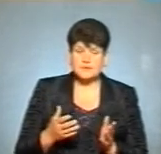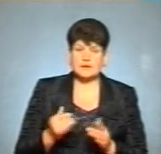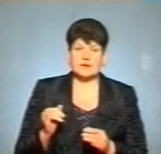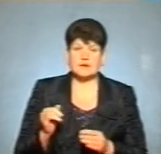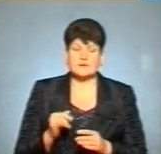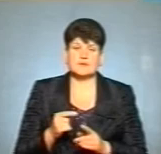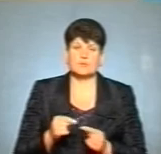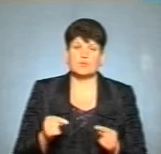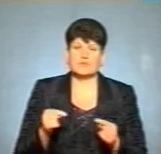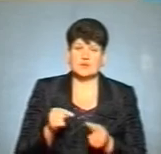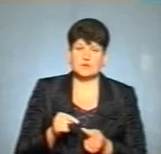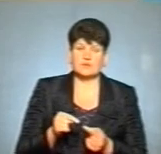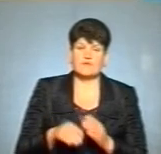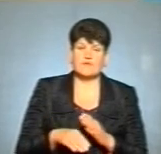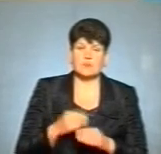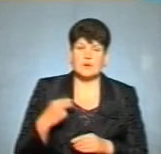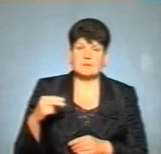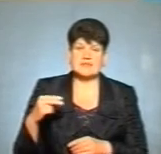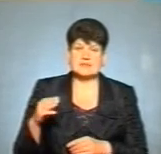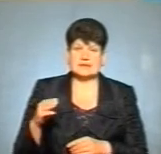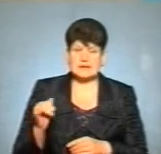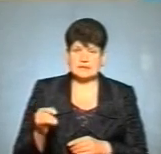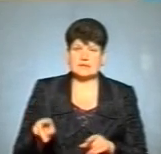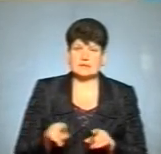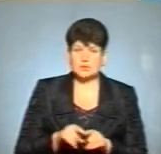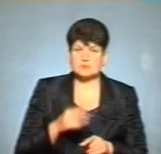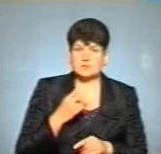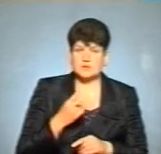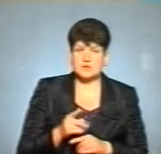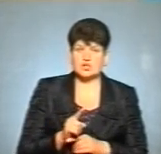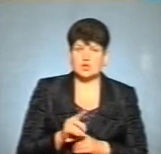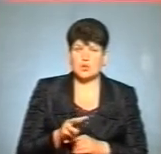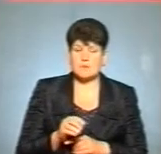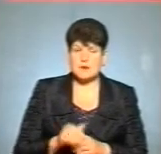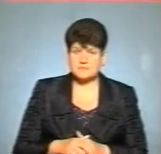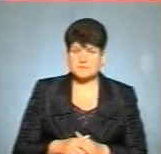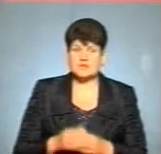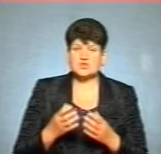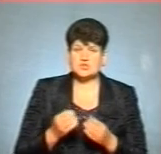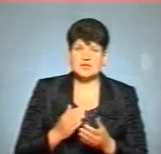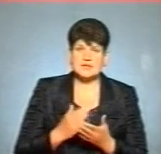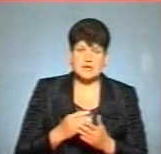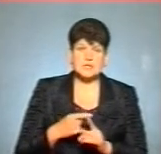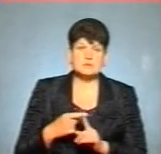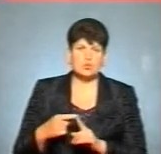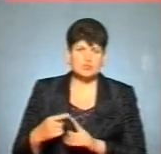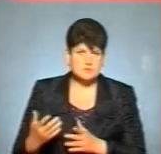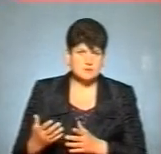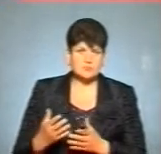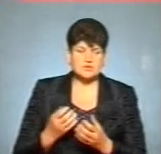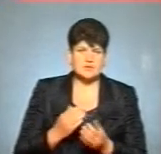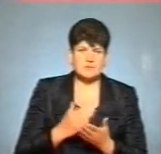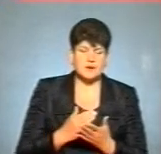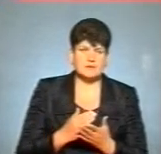відповідно, виборів президента, де також передбачена така норма. Що є? Ще є якісь плюси? Бо ще маємо про